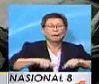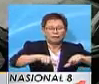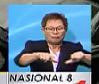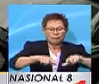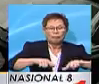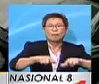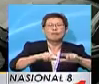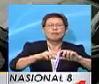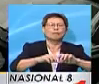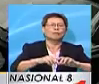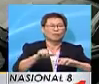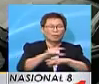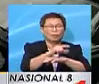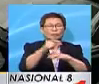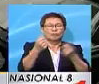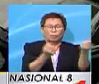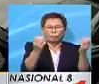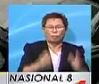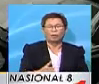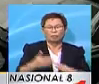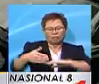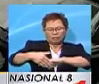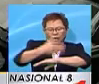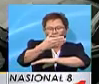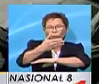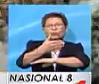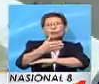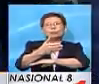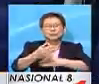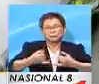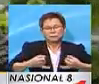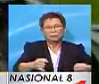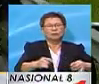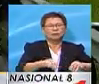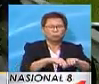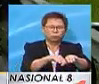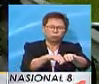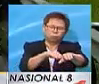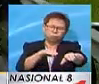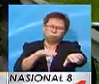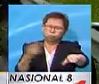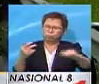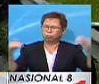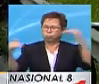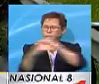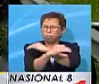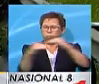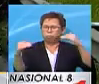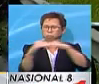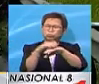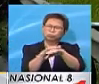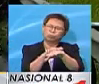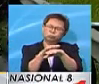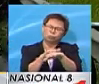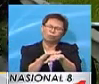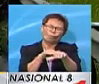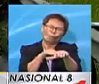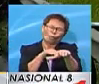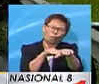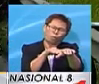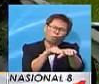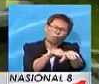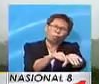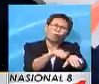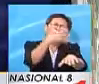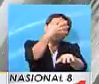pengguna yang melalui jalan tersebut kemalangan turut menyebabkan aliran trafik kedua-dua arah bergerak perlahan dan sesak sehingga